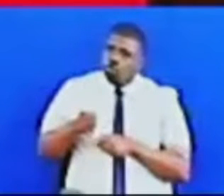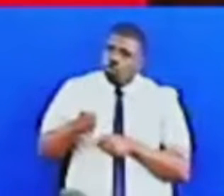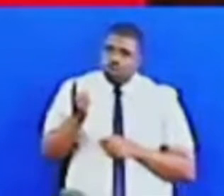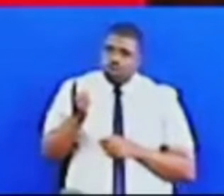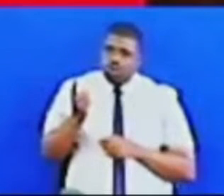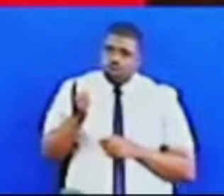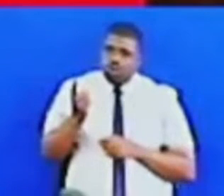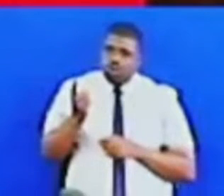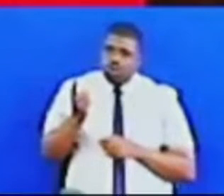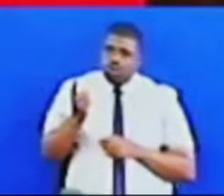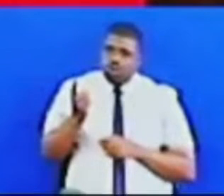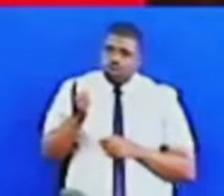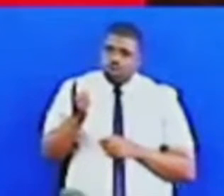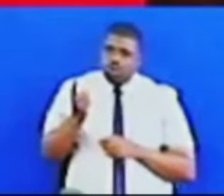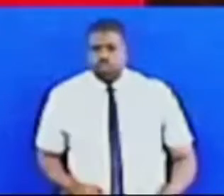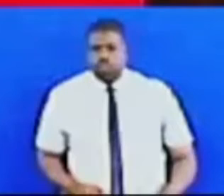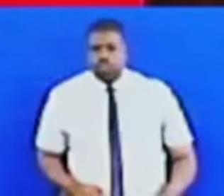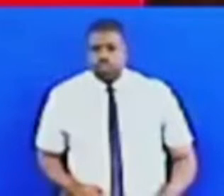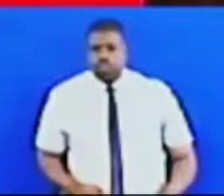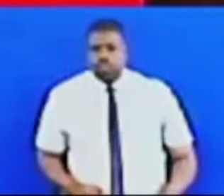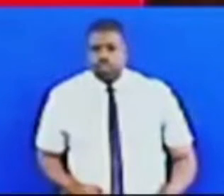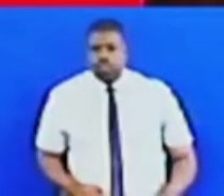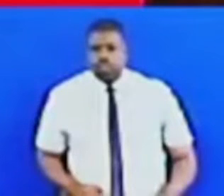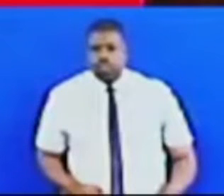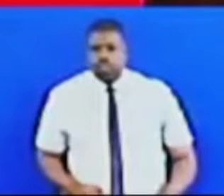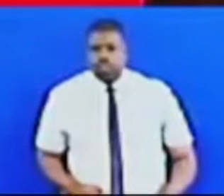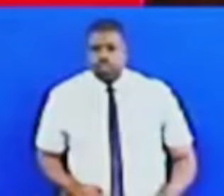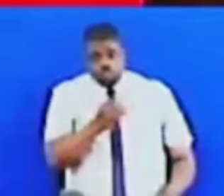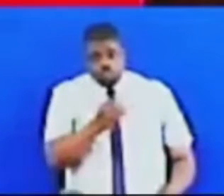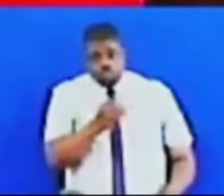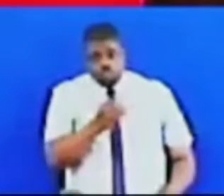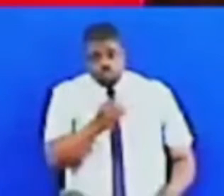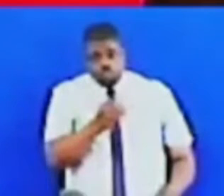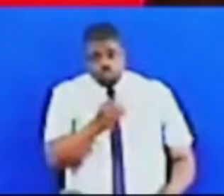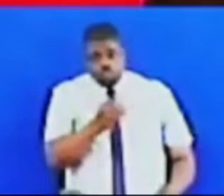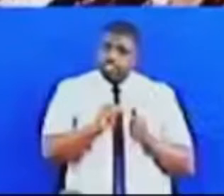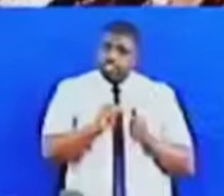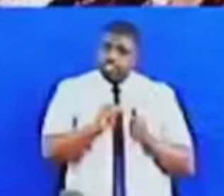hii. Hivi nikisema kwamba tunakula nao kutakuwa na shida gani?